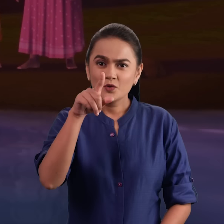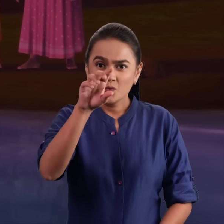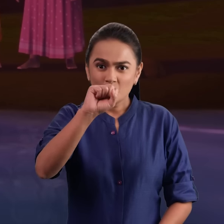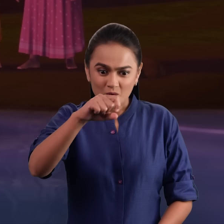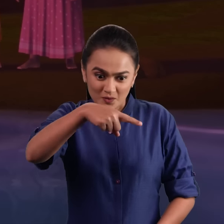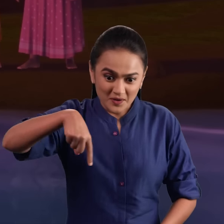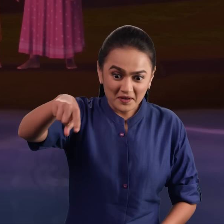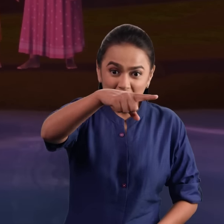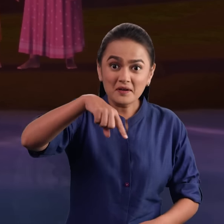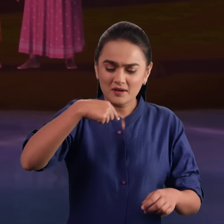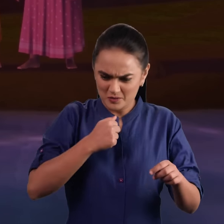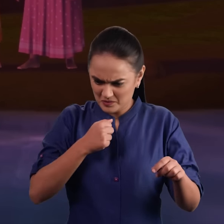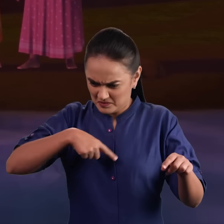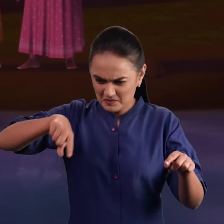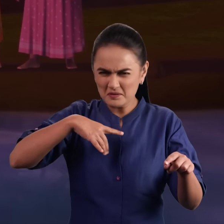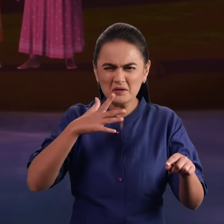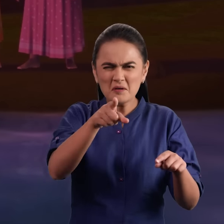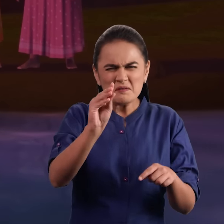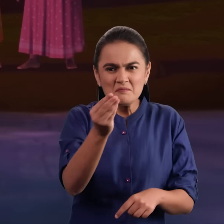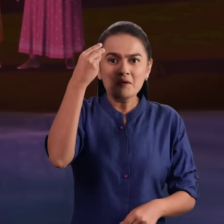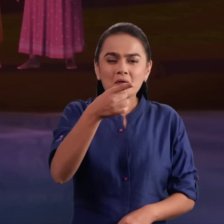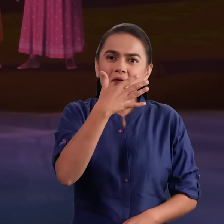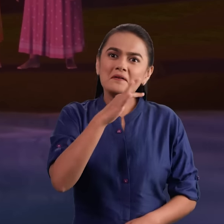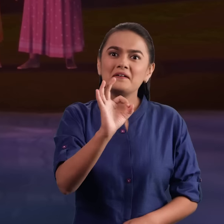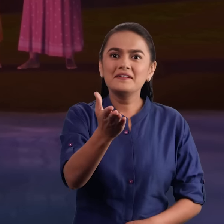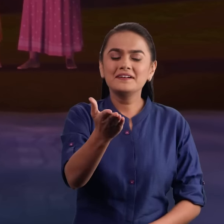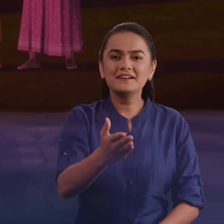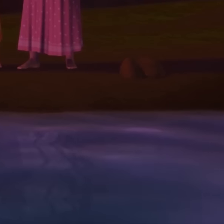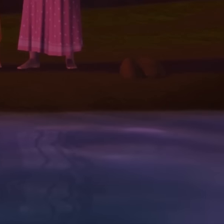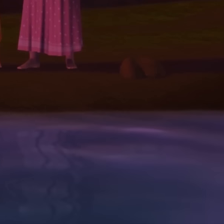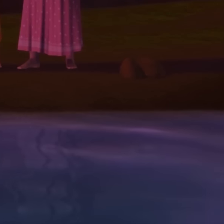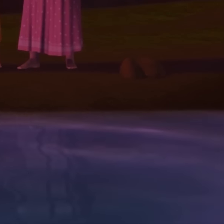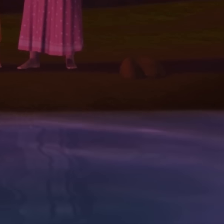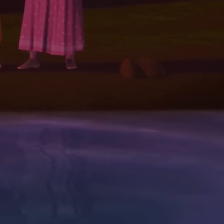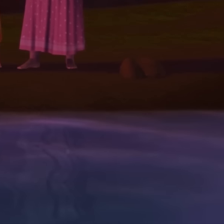तुम्हारा सरोवर राधा कुंड तो मेरे सरोवर से भी कहीं अधिक सुंदर है।